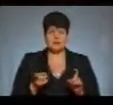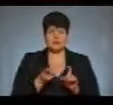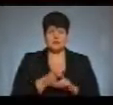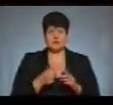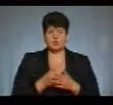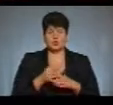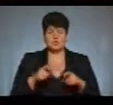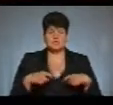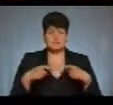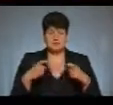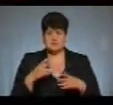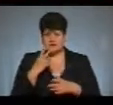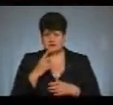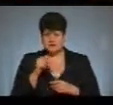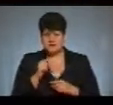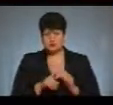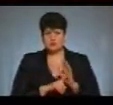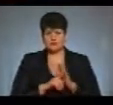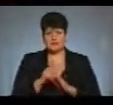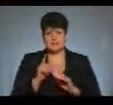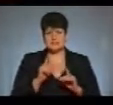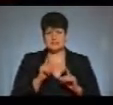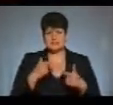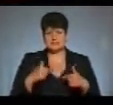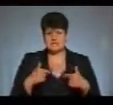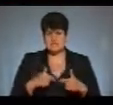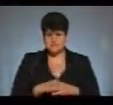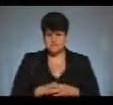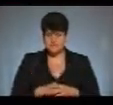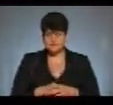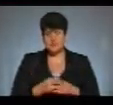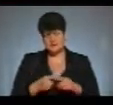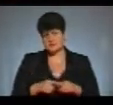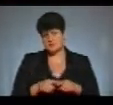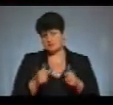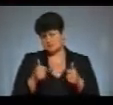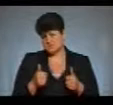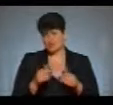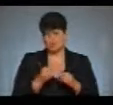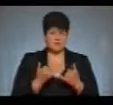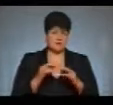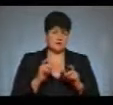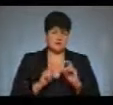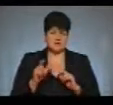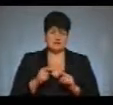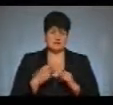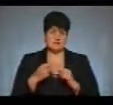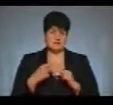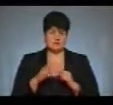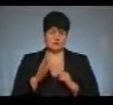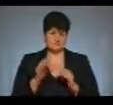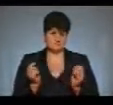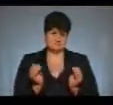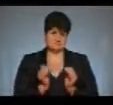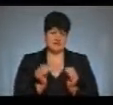забігу, незважаючи на те, що розпочалась сесія. Взяв участь з того, що просто це прикольно, як студент. Відстань буде невелика, наскільки мені відомо,